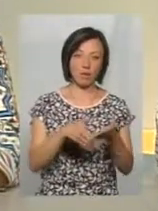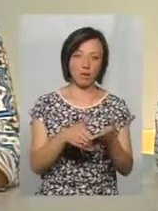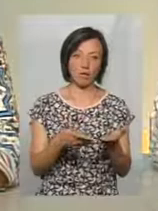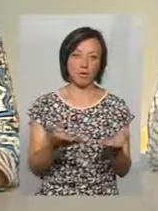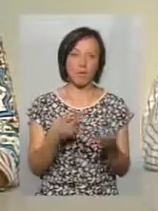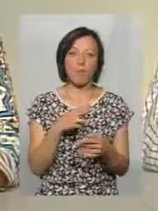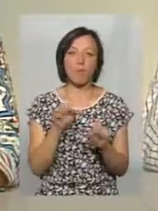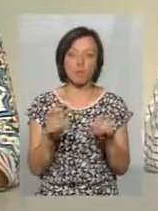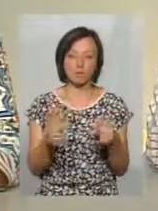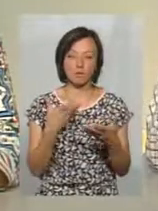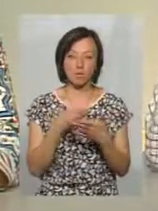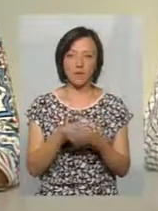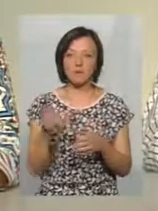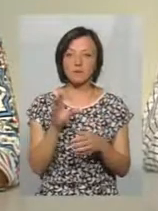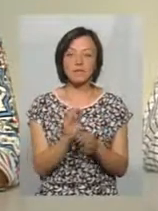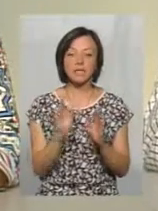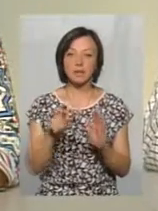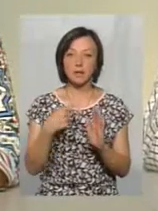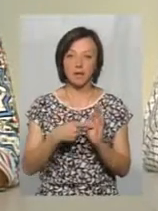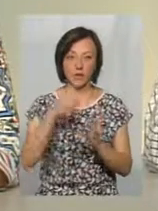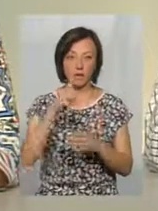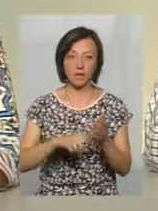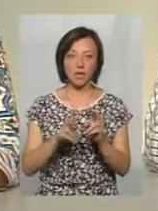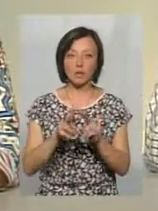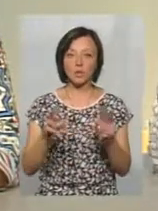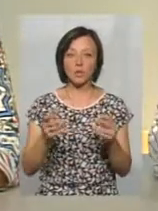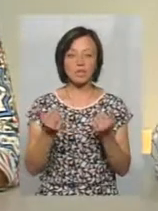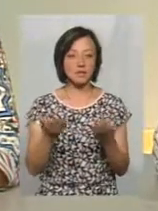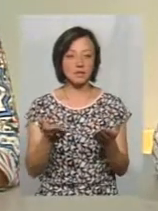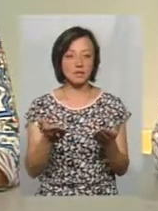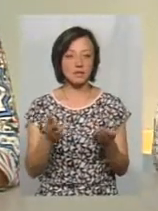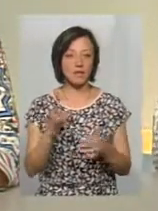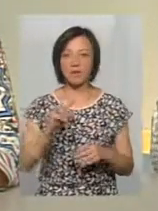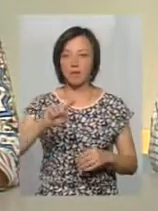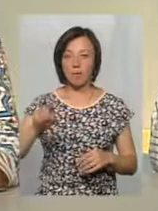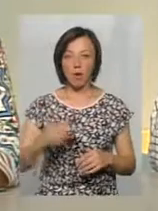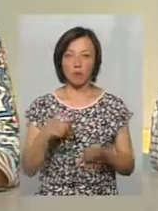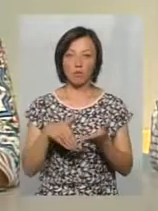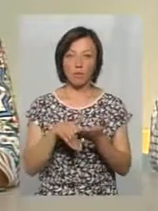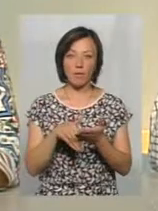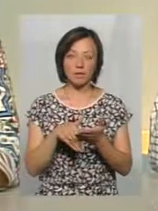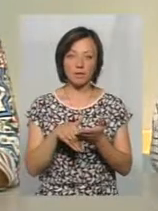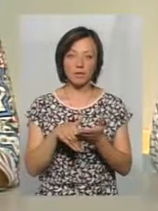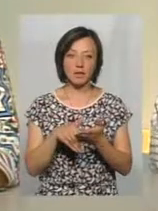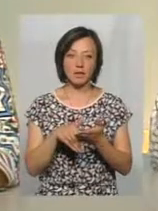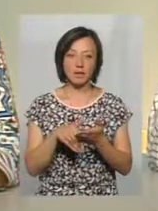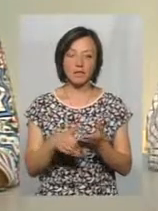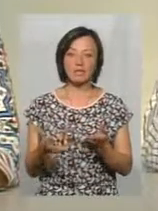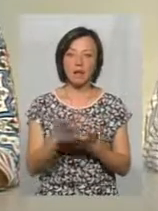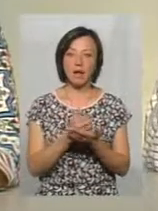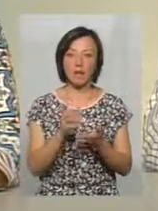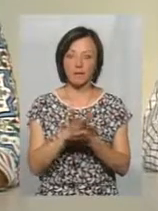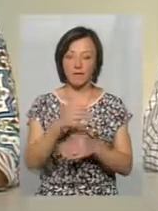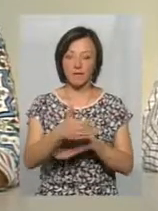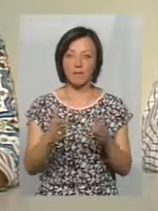своїх можливостей. Тобто тут стоїть лише питання довіри. Ніхто з вас не вимагає допомагати, там, збирати на сміттєві баки чи не збирати.